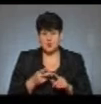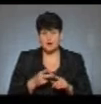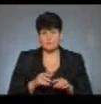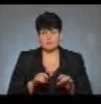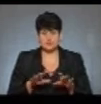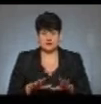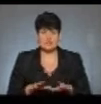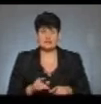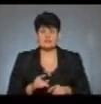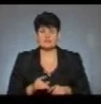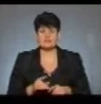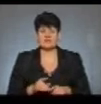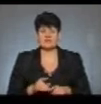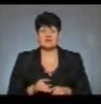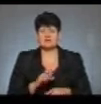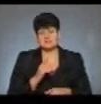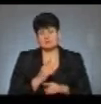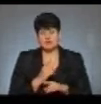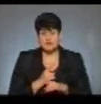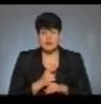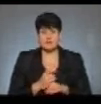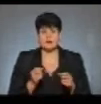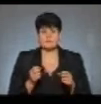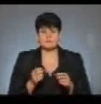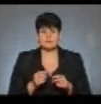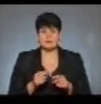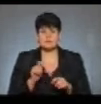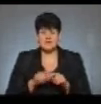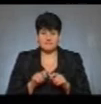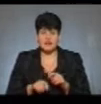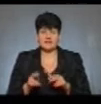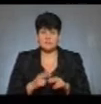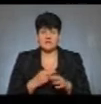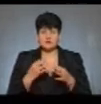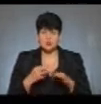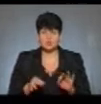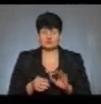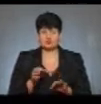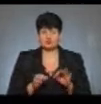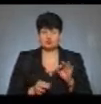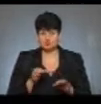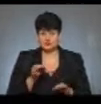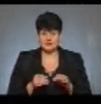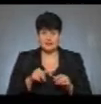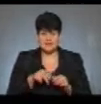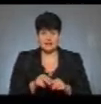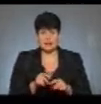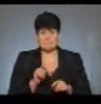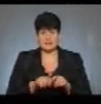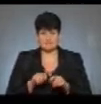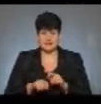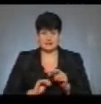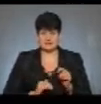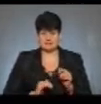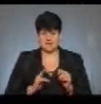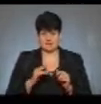забороняла взагалі перевіряти без дозволу, без спеціального дозволу, рішенням судді чи планового дозволу іти і перевіряти підприємців.